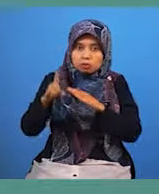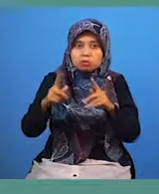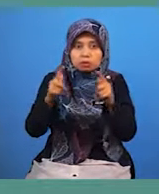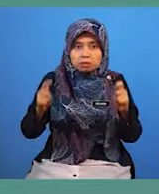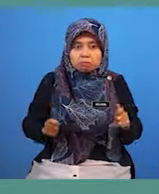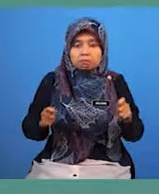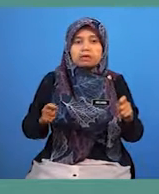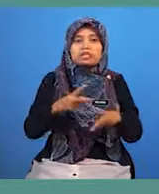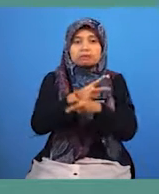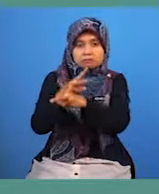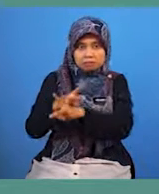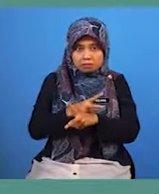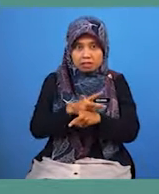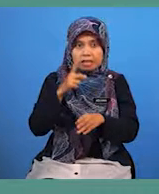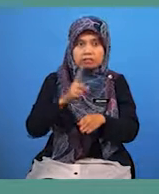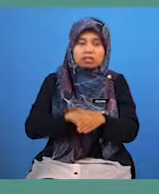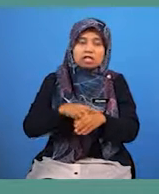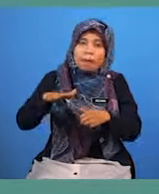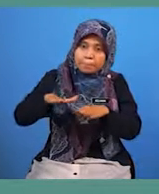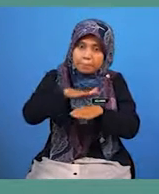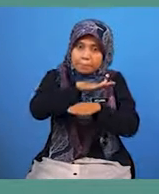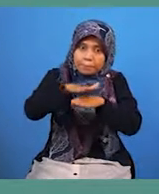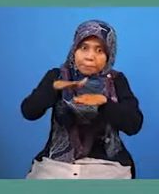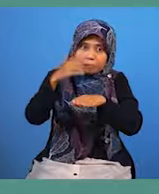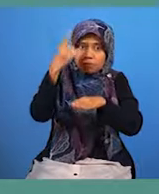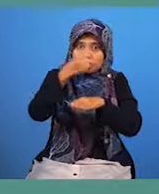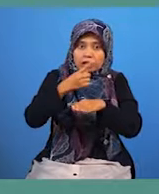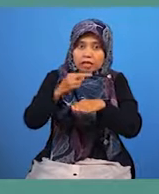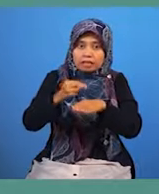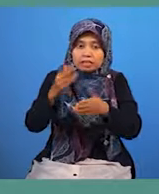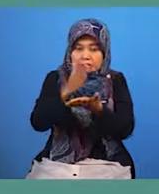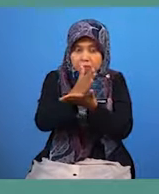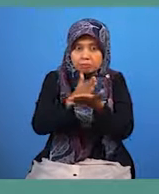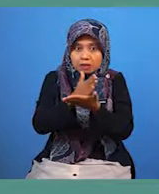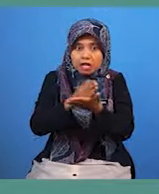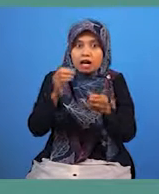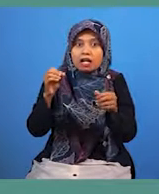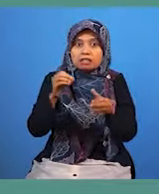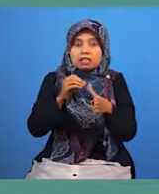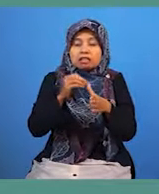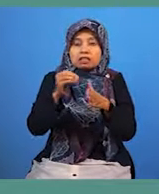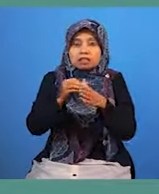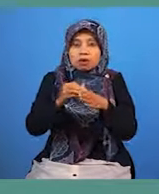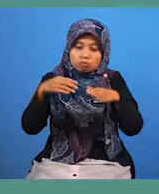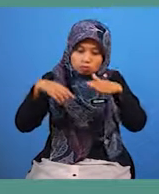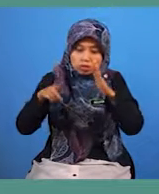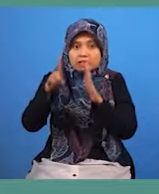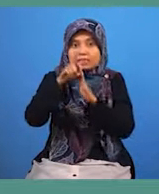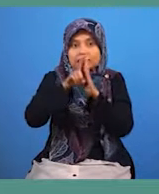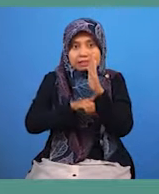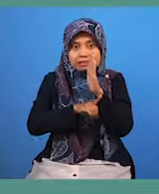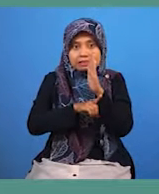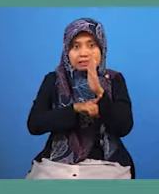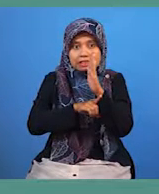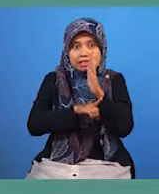ternakan, sama ada di permukaan, di pertengahan dan juga di dasar.